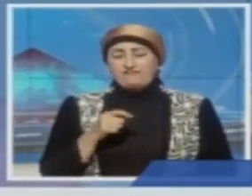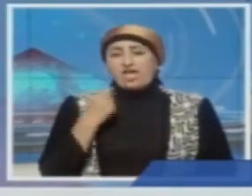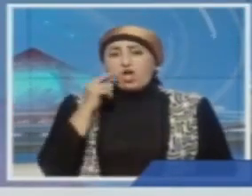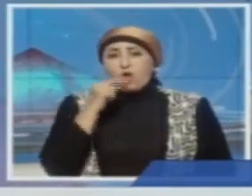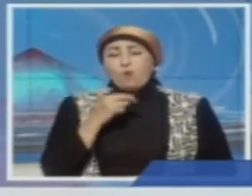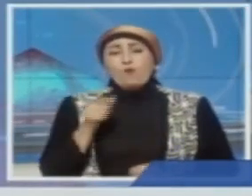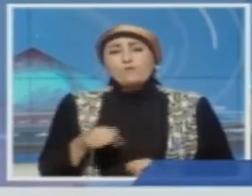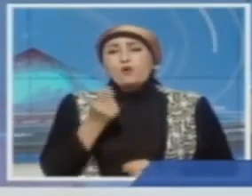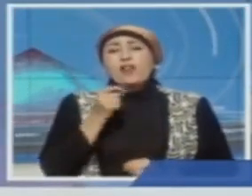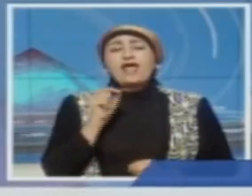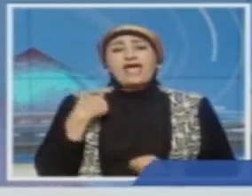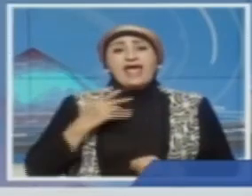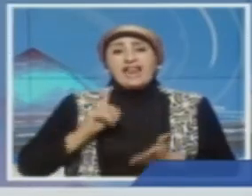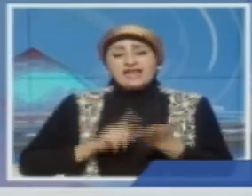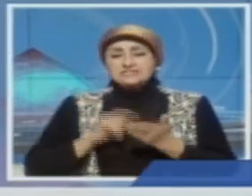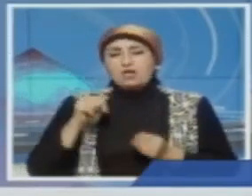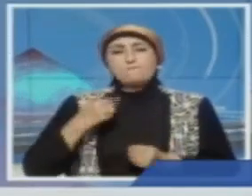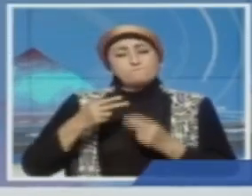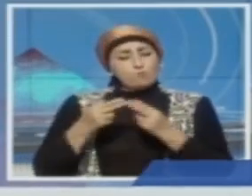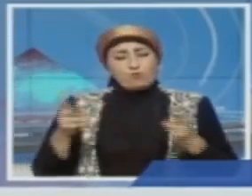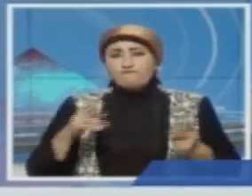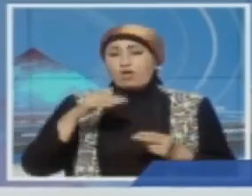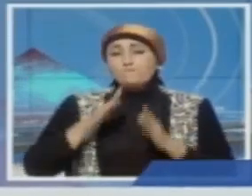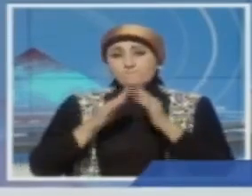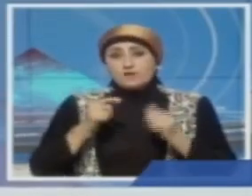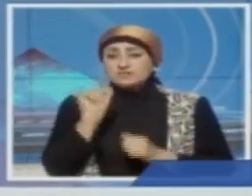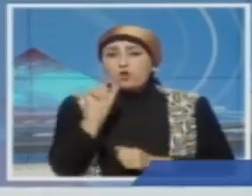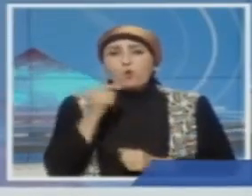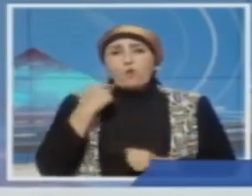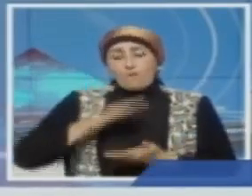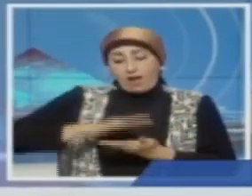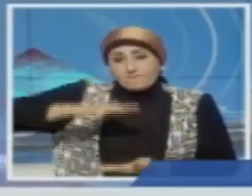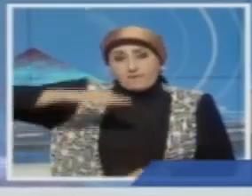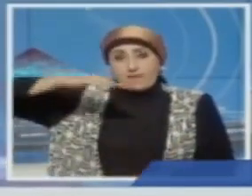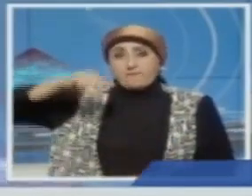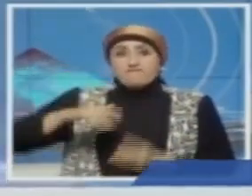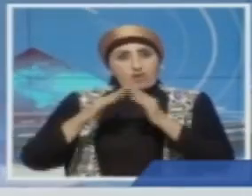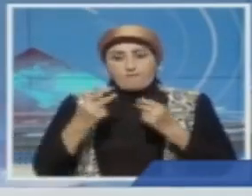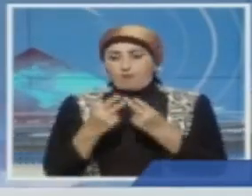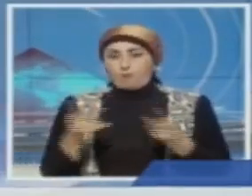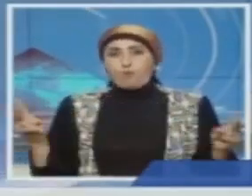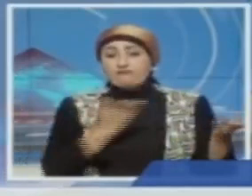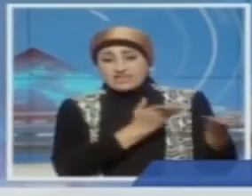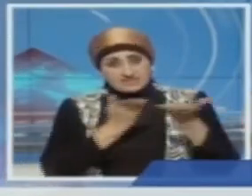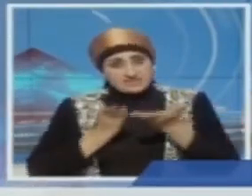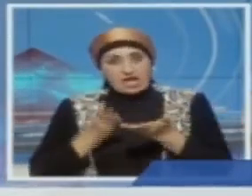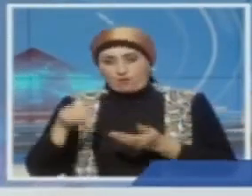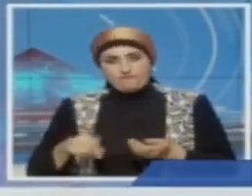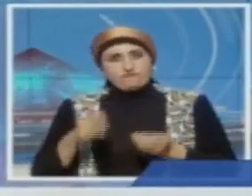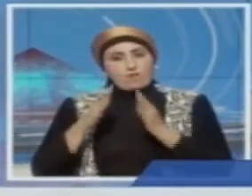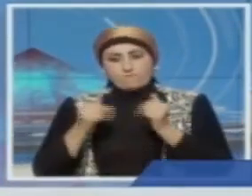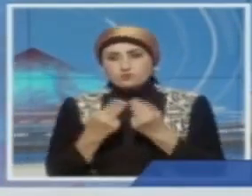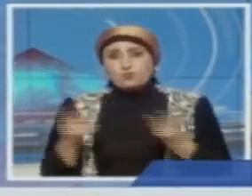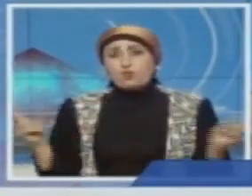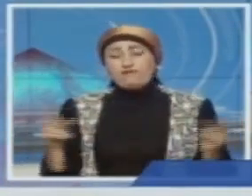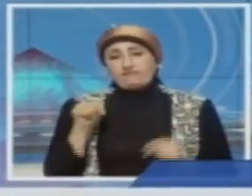جعل مصر مركز عالمي لتخزين وتداول الحبوب. برأيك يعني كيف ترى أهمية هذه الدعوة وإمكانية تحقيقها